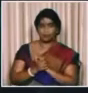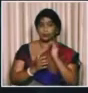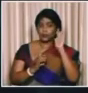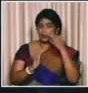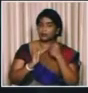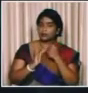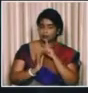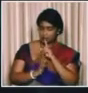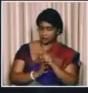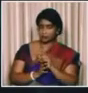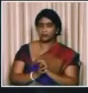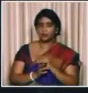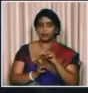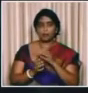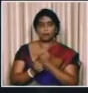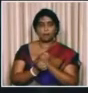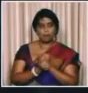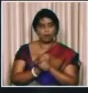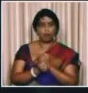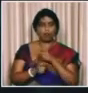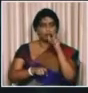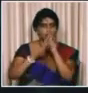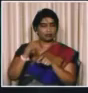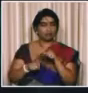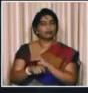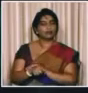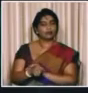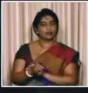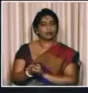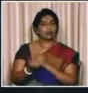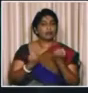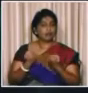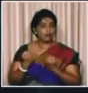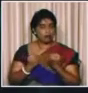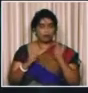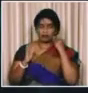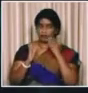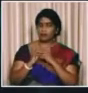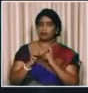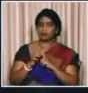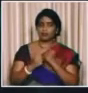විශේෂයෙන් ගත්තොත් මේ පොලිස් පහල පොලිස් නිලධාරීන්ගේ වාහන පිළිබඳ ප්‍රශ්නේ.